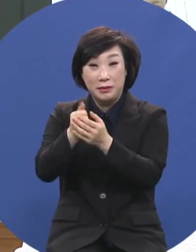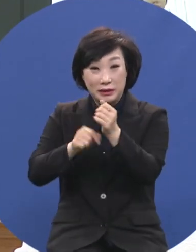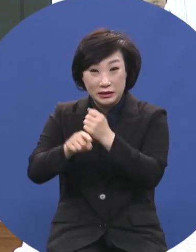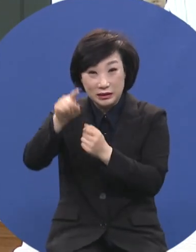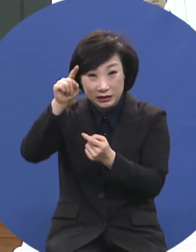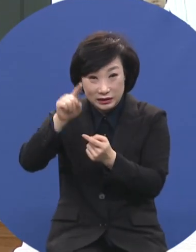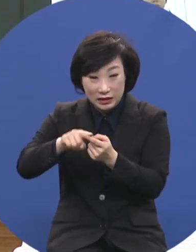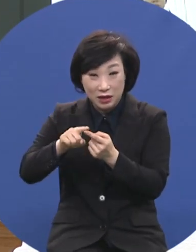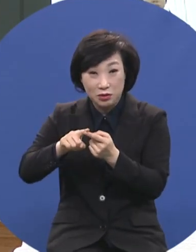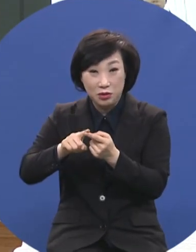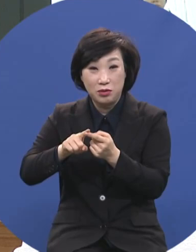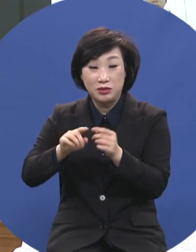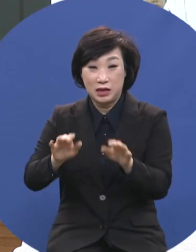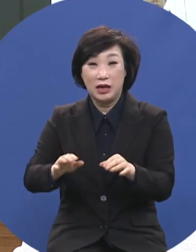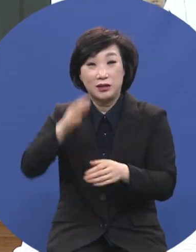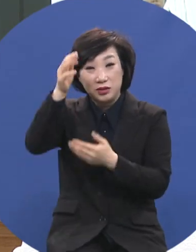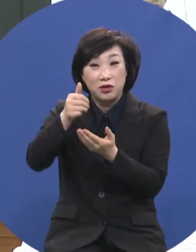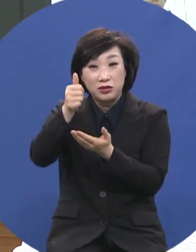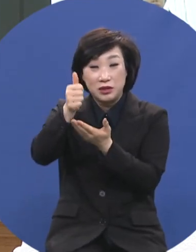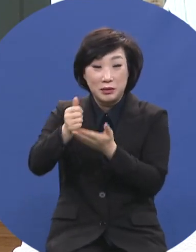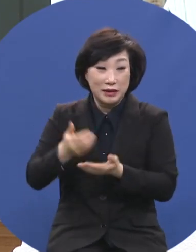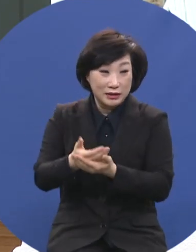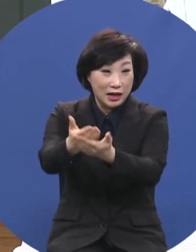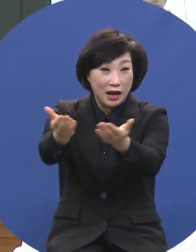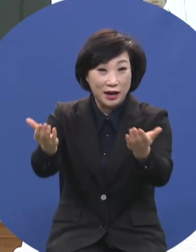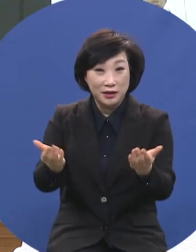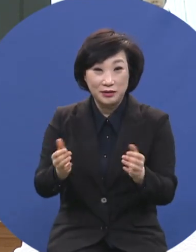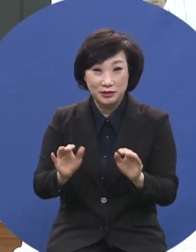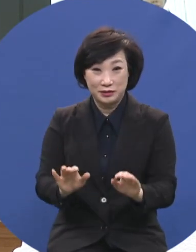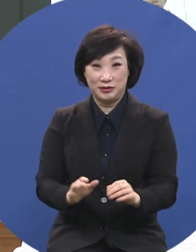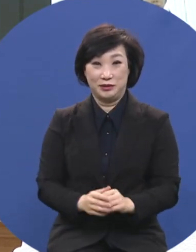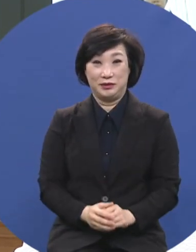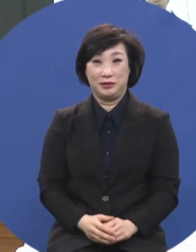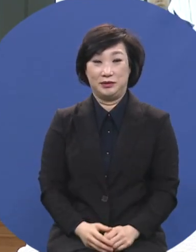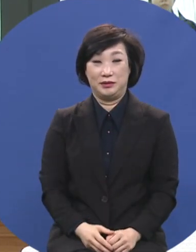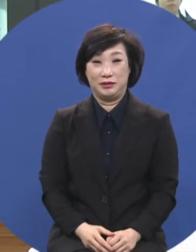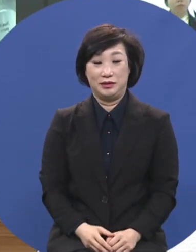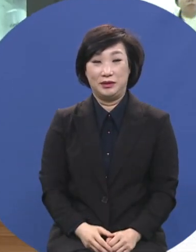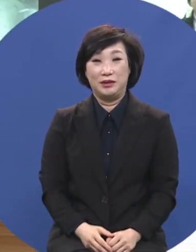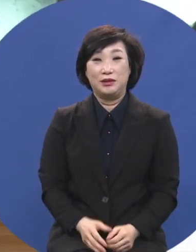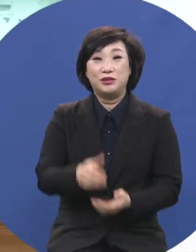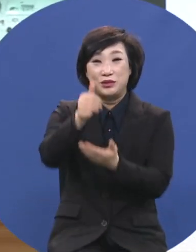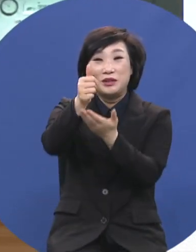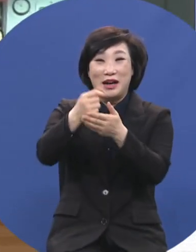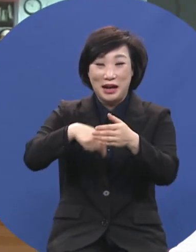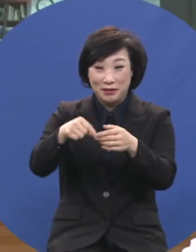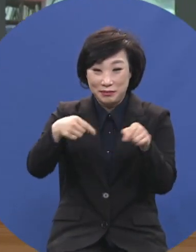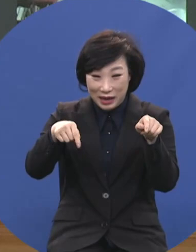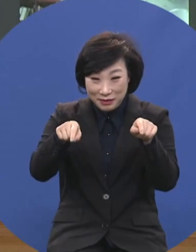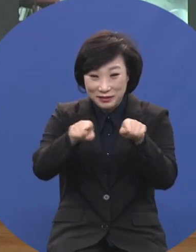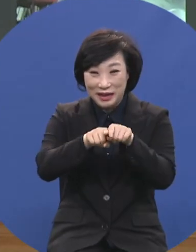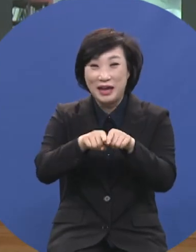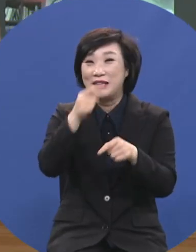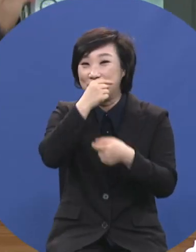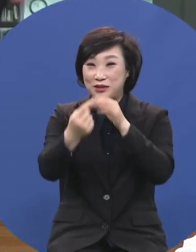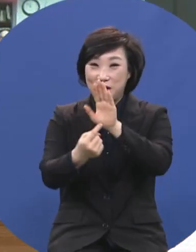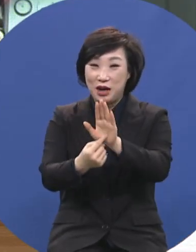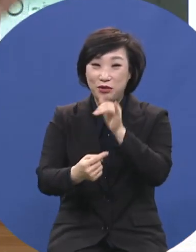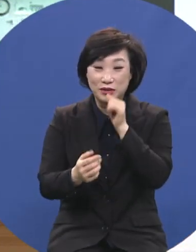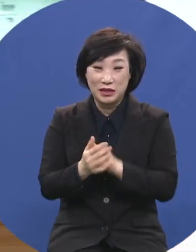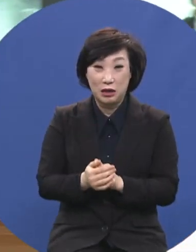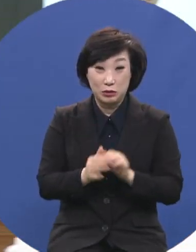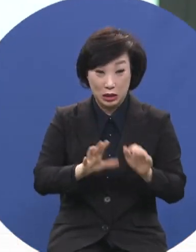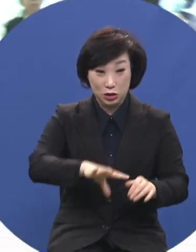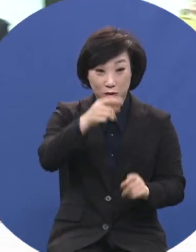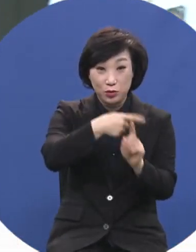뜻을 따라 성령이 나눠주심으로써 저와 함께 증거하셨느니라.